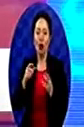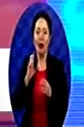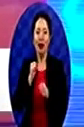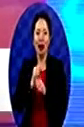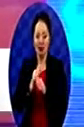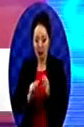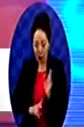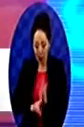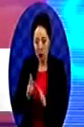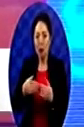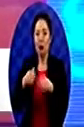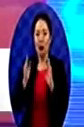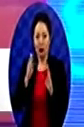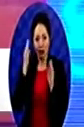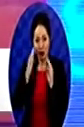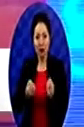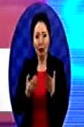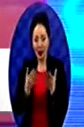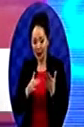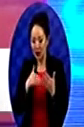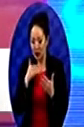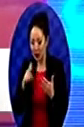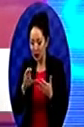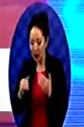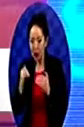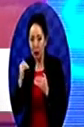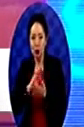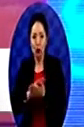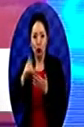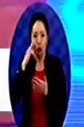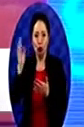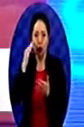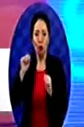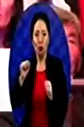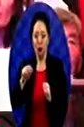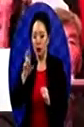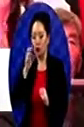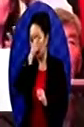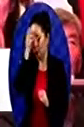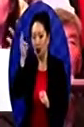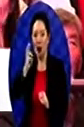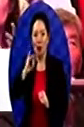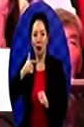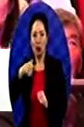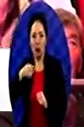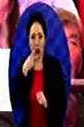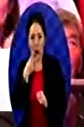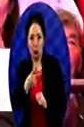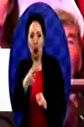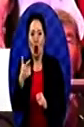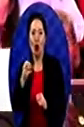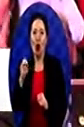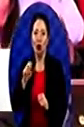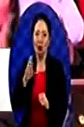шийдвэрийг гаргасан салбарын хөгжилд бодит боломжийг бий болголоо гэж Монгол улсын ерөнхийлөгч Баттулга үзэж байна. Геологийн салбар бол улс